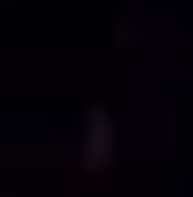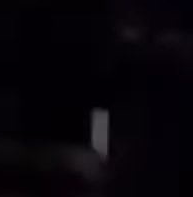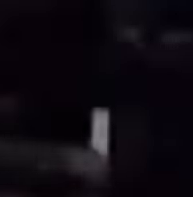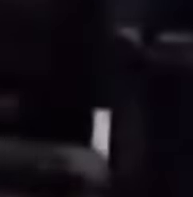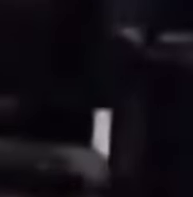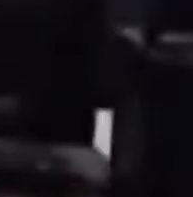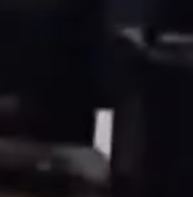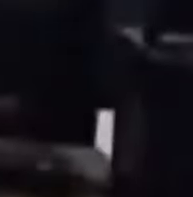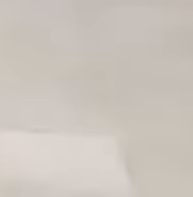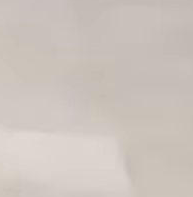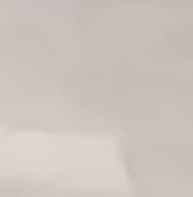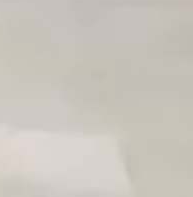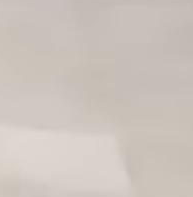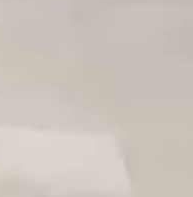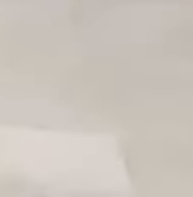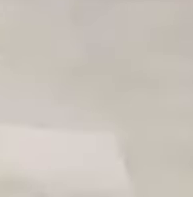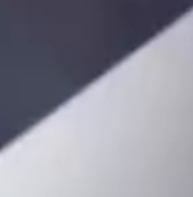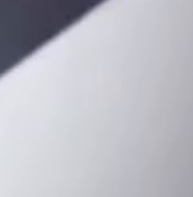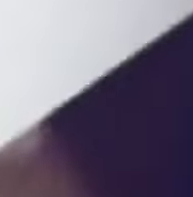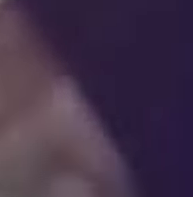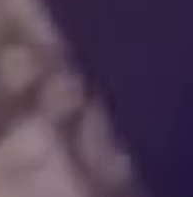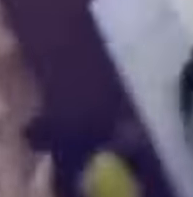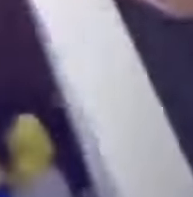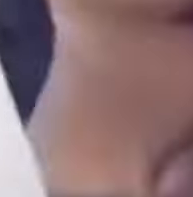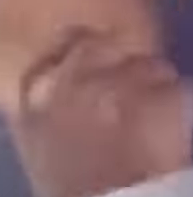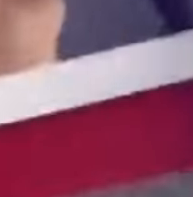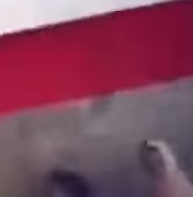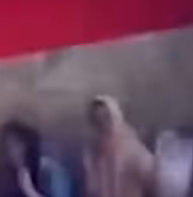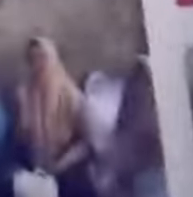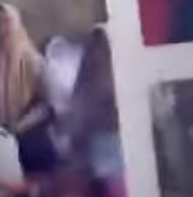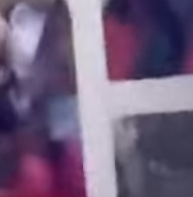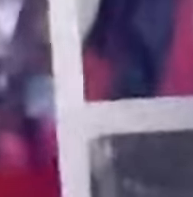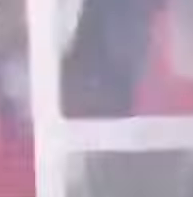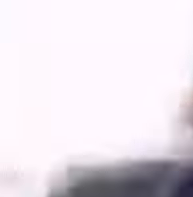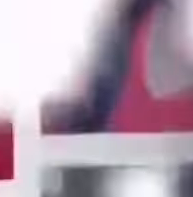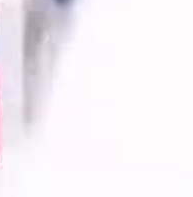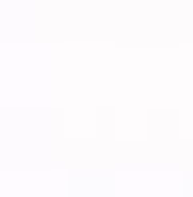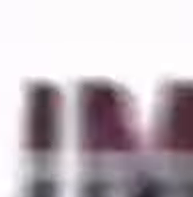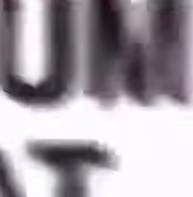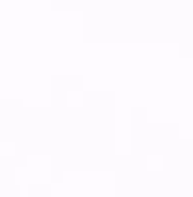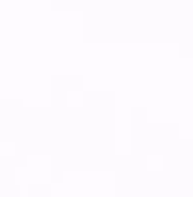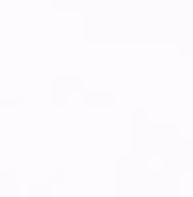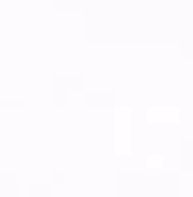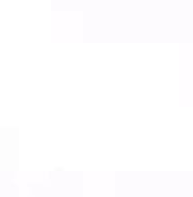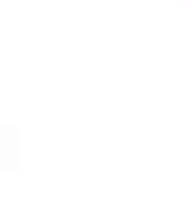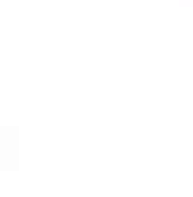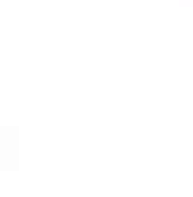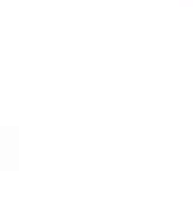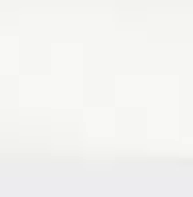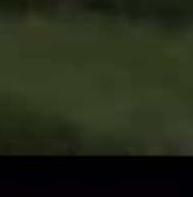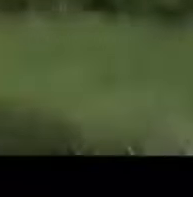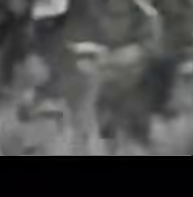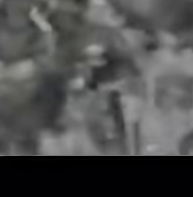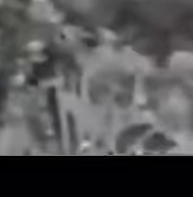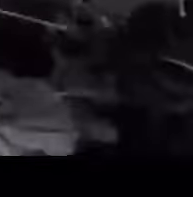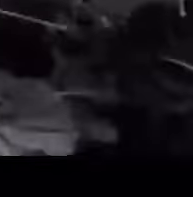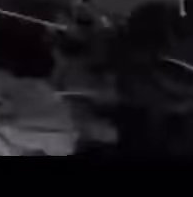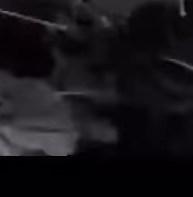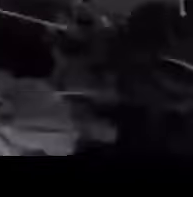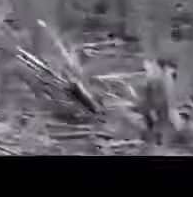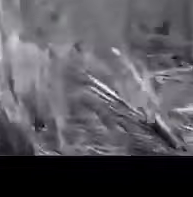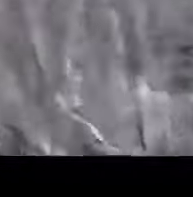lapisan. Saya akan mencoblos. Siap mencoblos. Kami akan mencoblos.